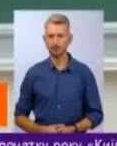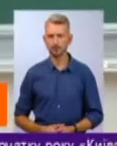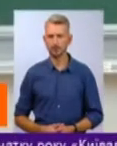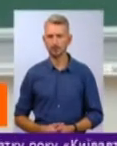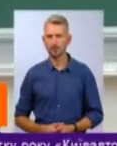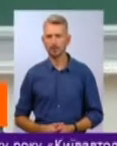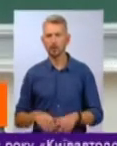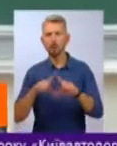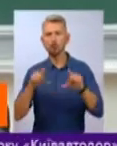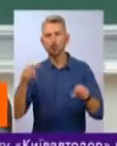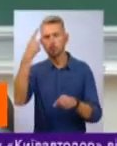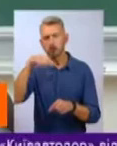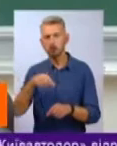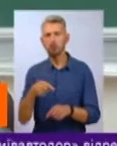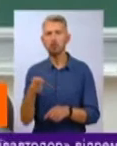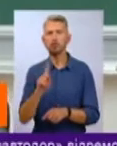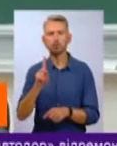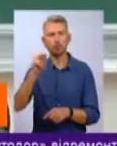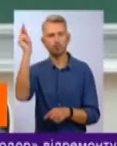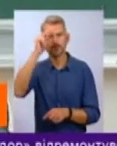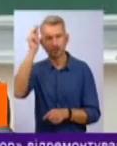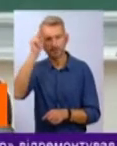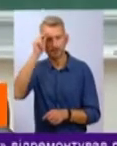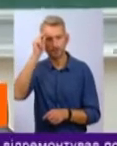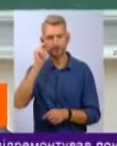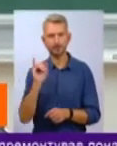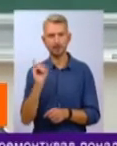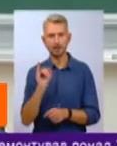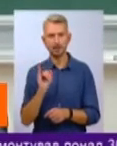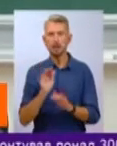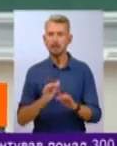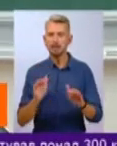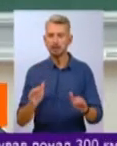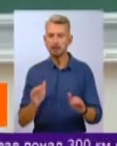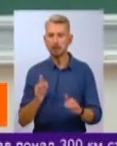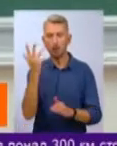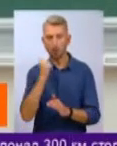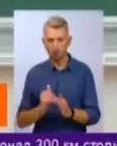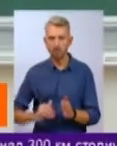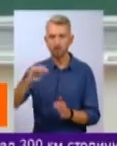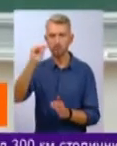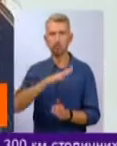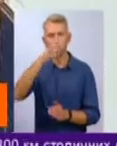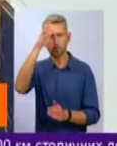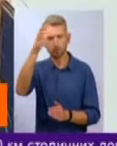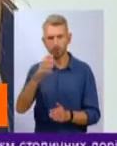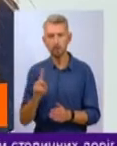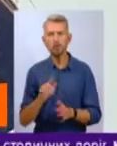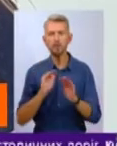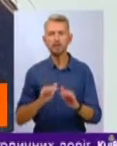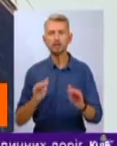Школу придумали за тим і вчилися, і діти, коли виросли, були розумними. Щоб